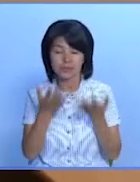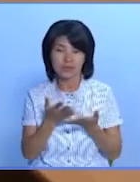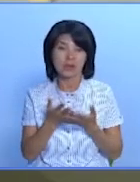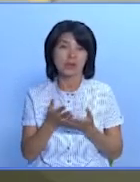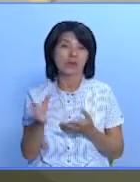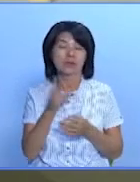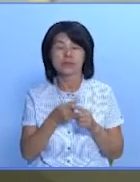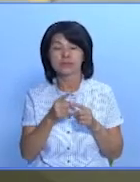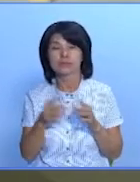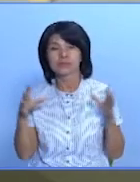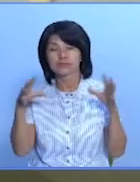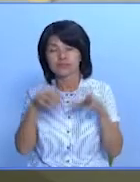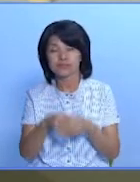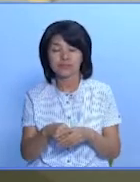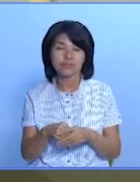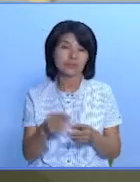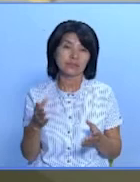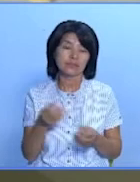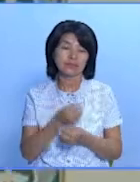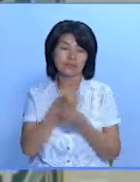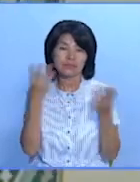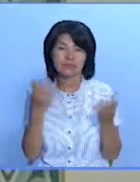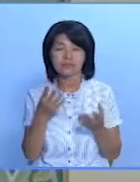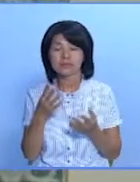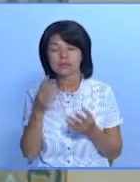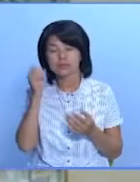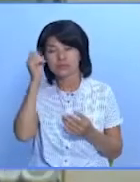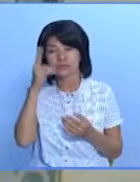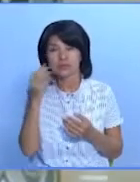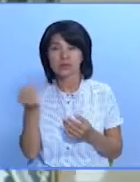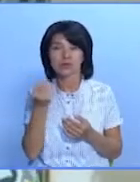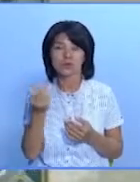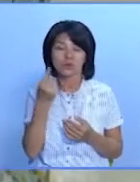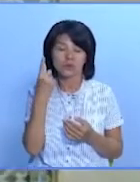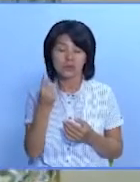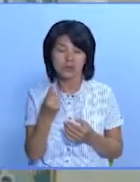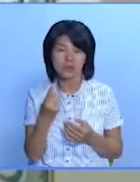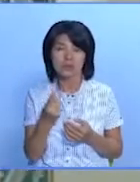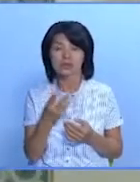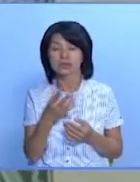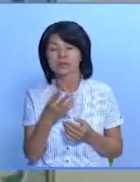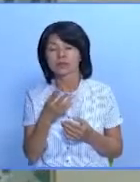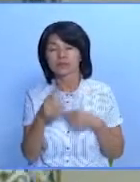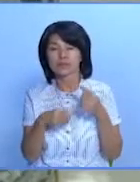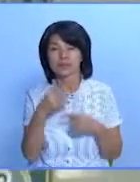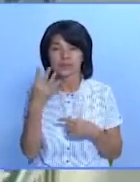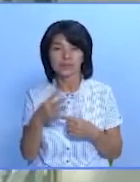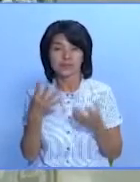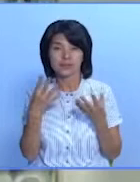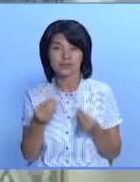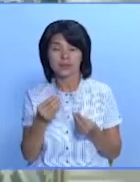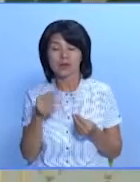тело все они собирались на традиционный поминальный обед через сорок дней после смерти еще одни поминки в нынешних эпидемиологических условиях приходится